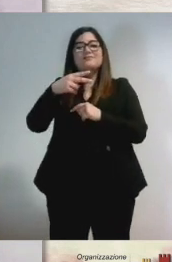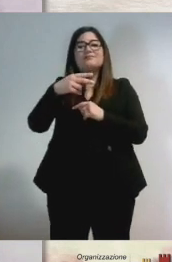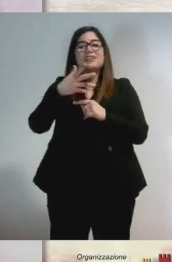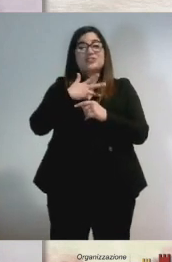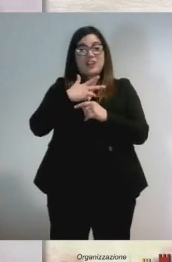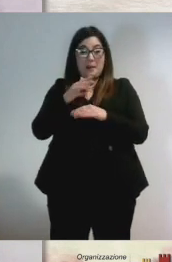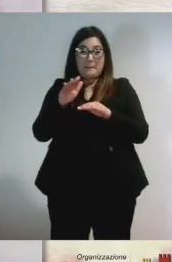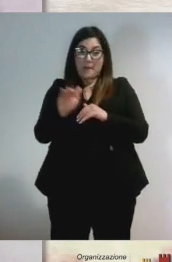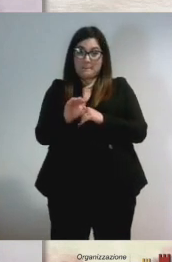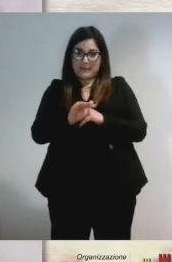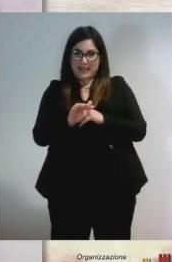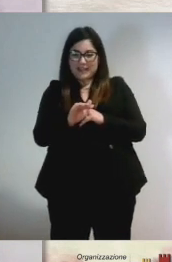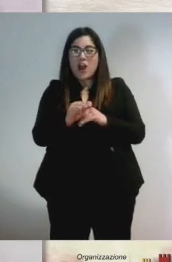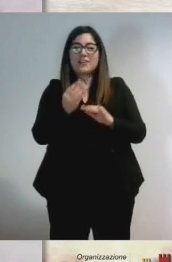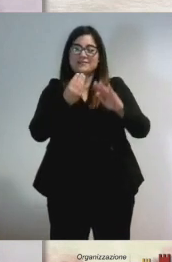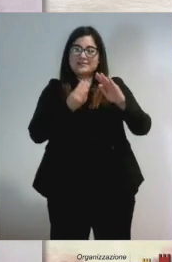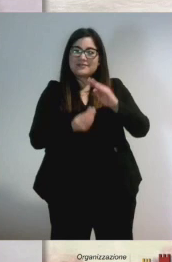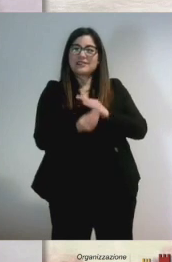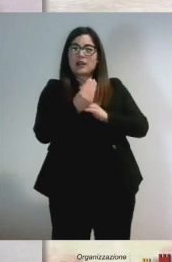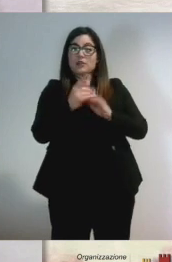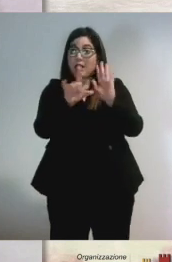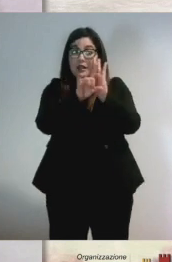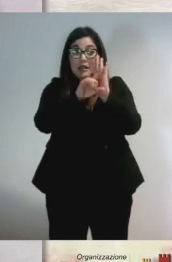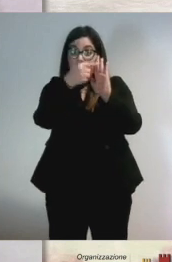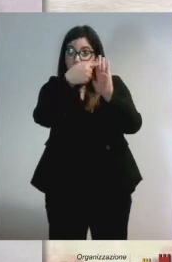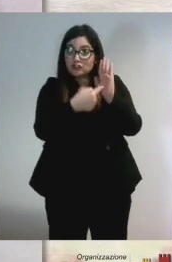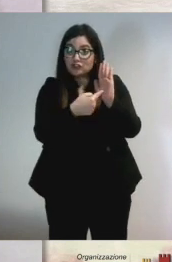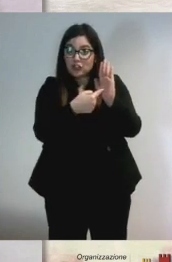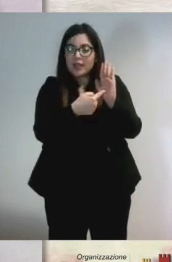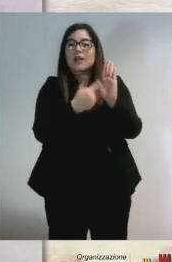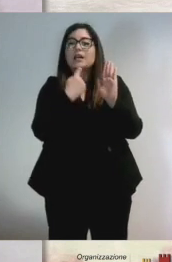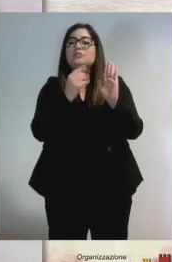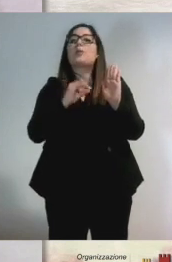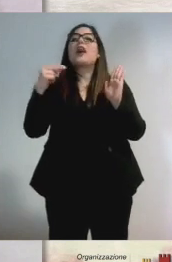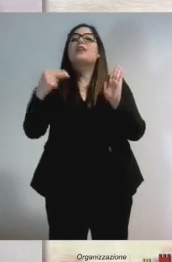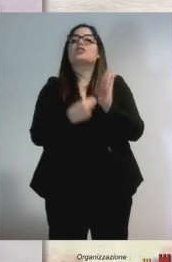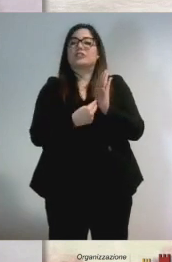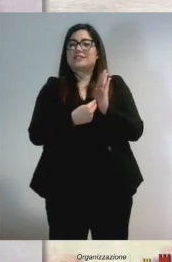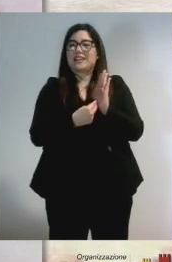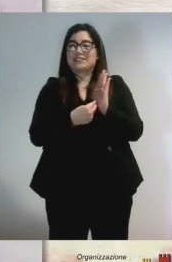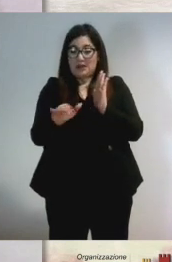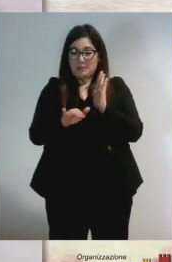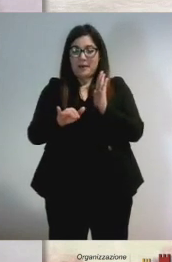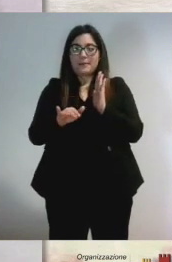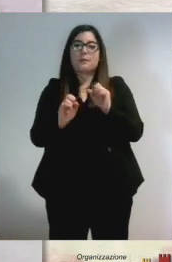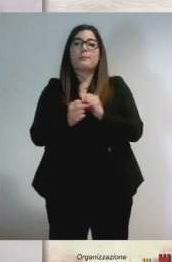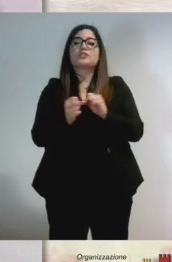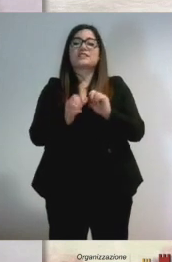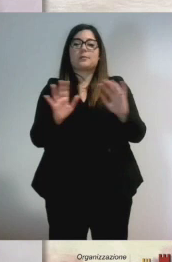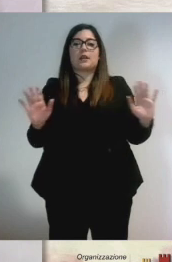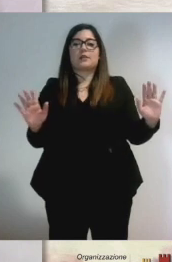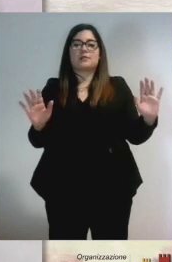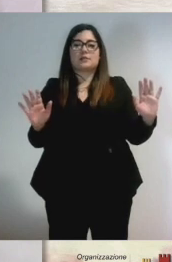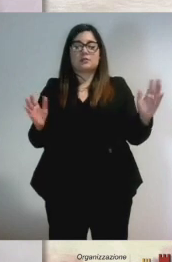legato al fatto che non per legge non si può fare la registrazione e però quel bambino ha quel bambino